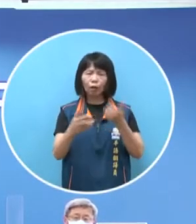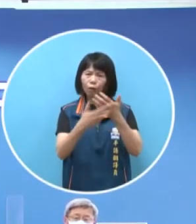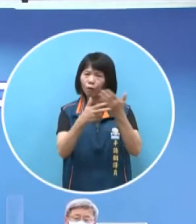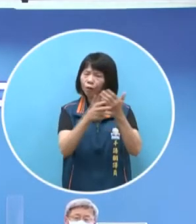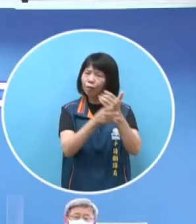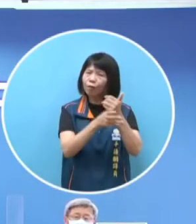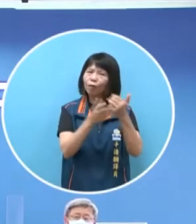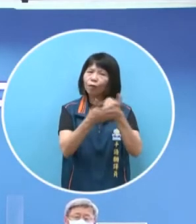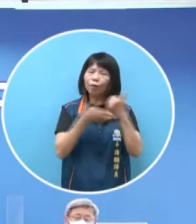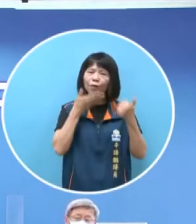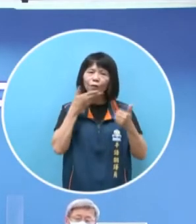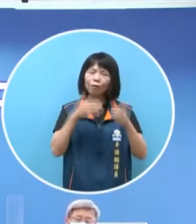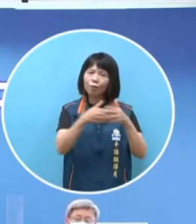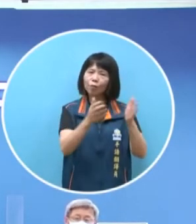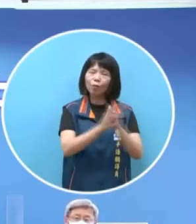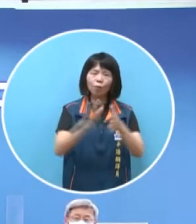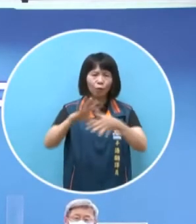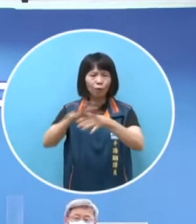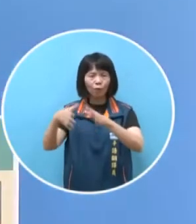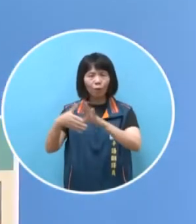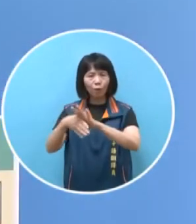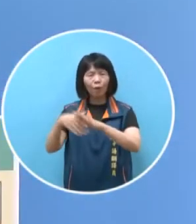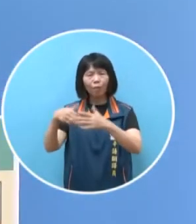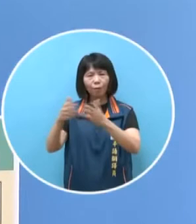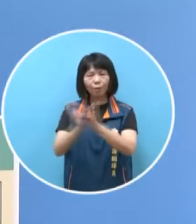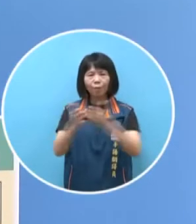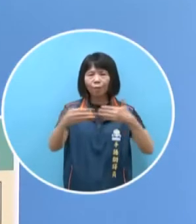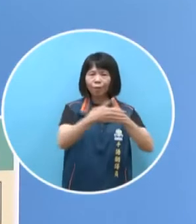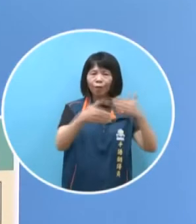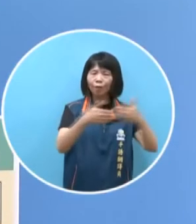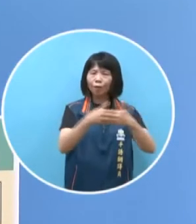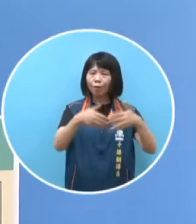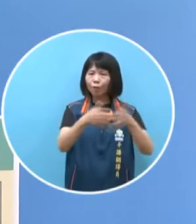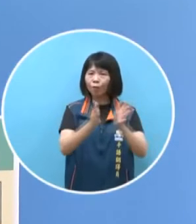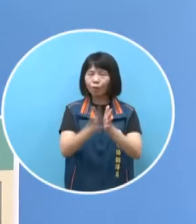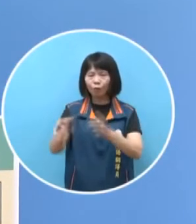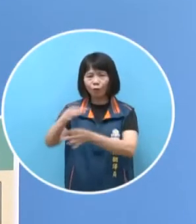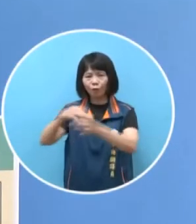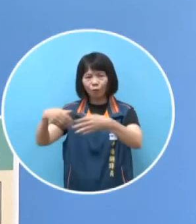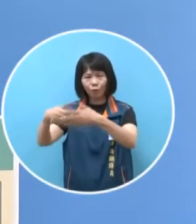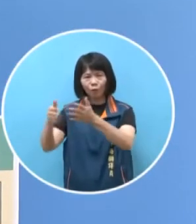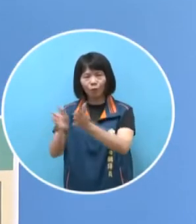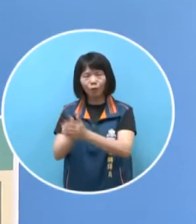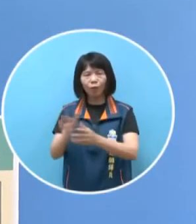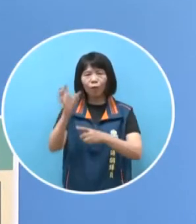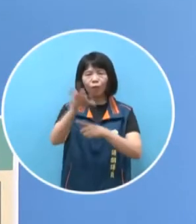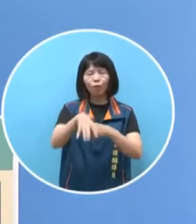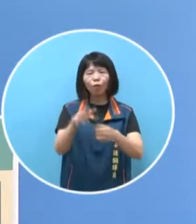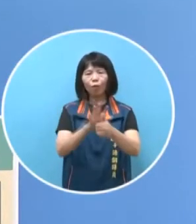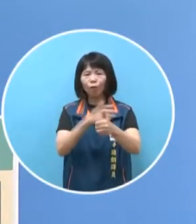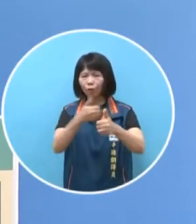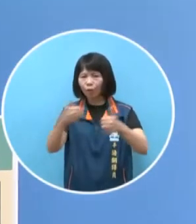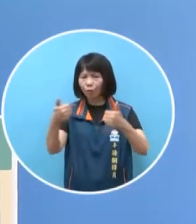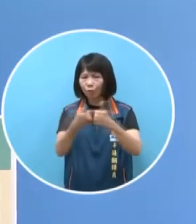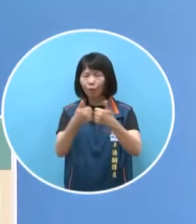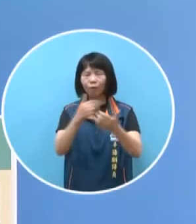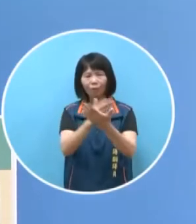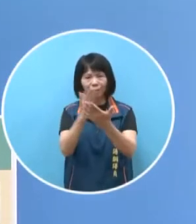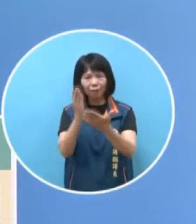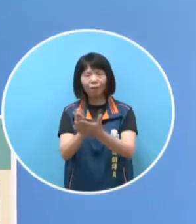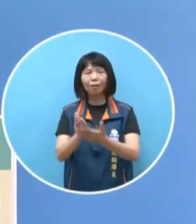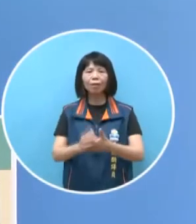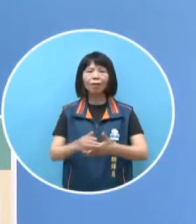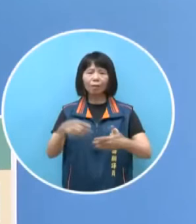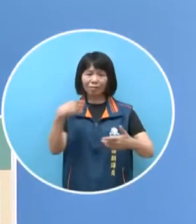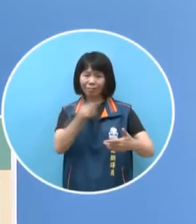莲县政府的各项关怀专线安心上工的政策，提供给在疫情之后没有固定收入的民众能够寻